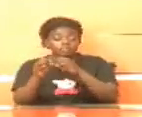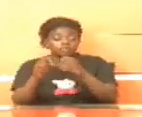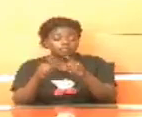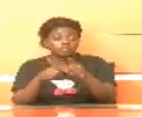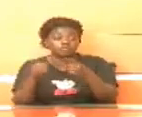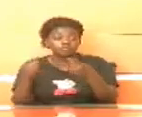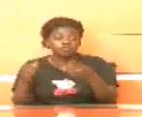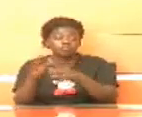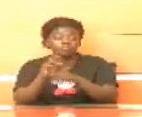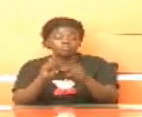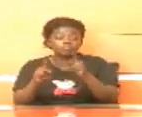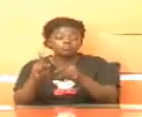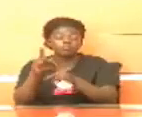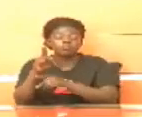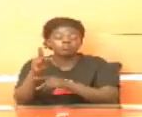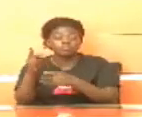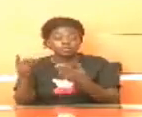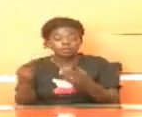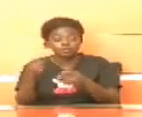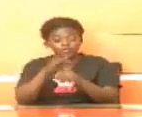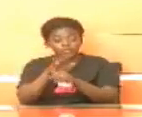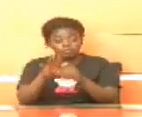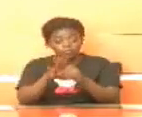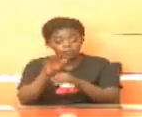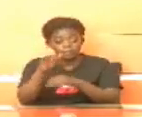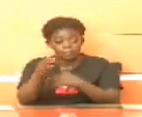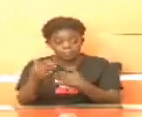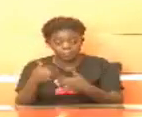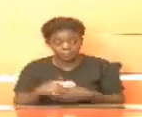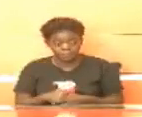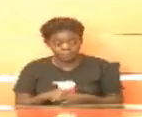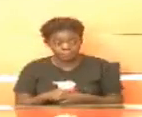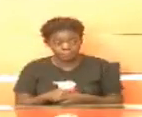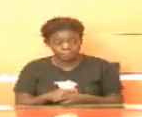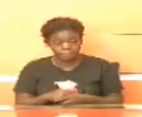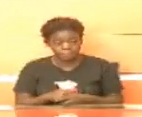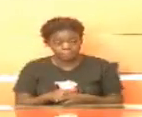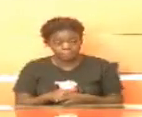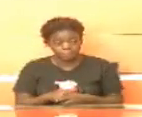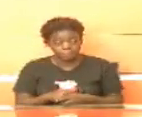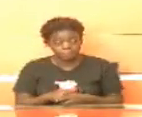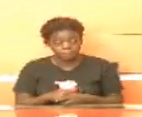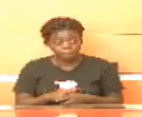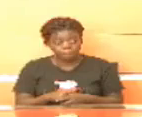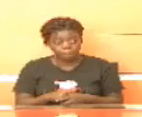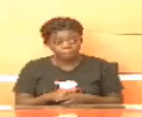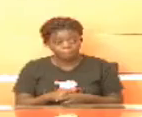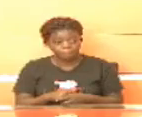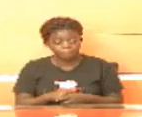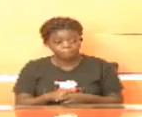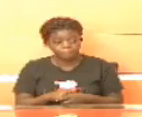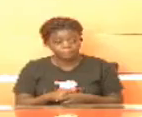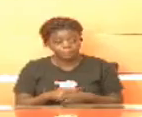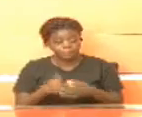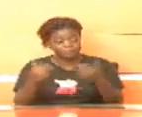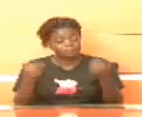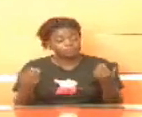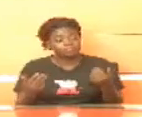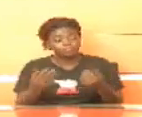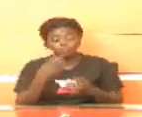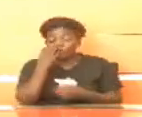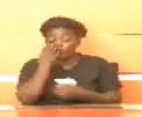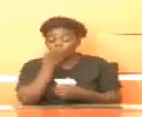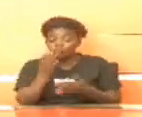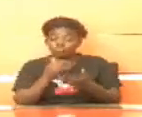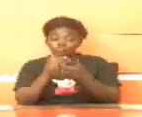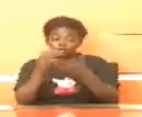Abasuubuzi okwekanama kw'ebbeeyi bakutadde ku korona okweyongera n'entambula egootaanye. Naye essaawa eno olw'okuba bagambye omucungwa guyambako ku COVID